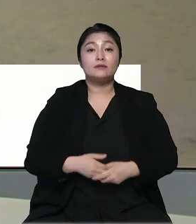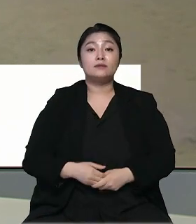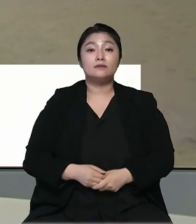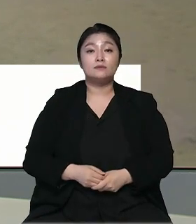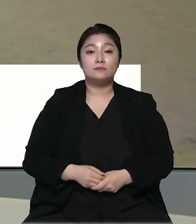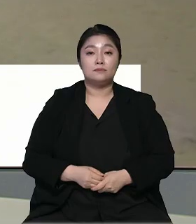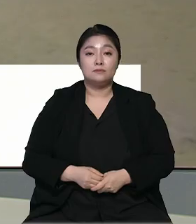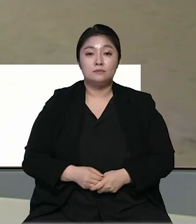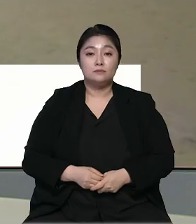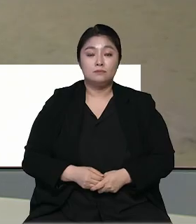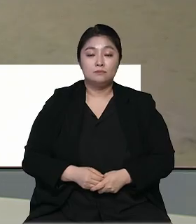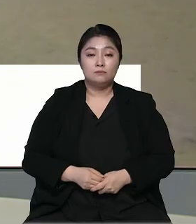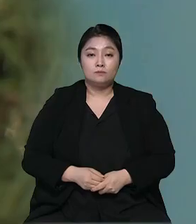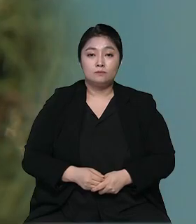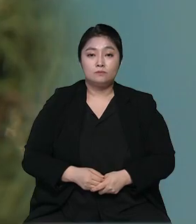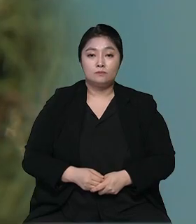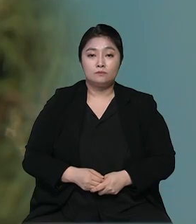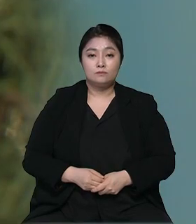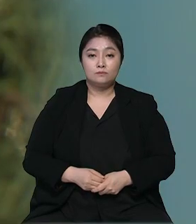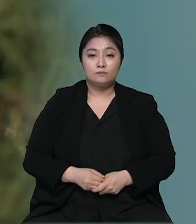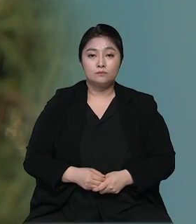기자입니다.